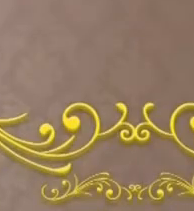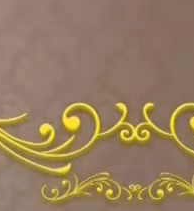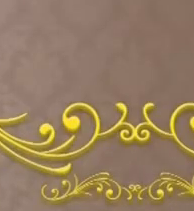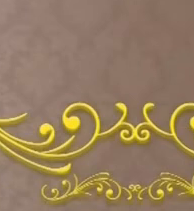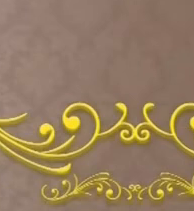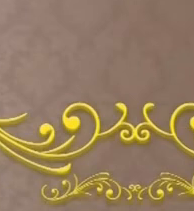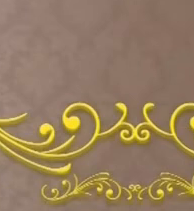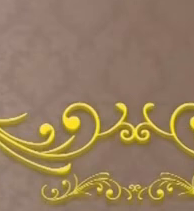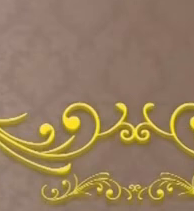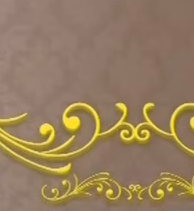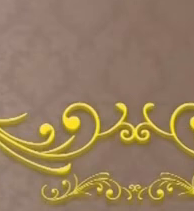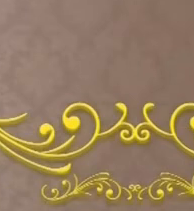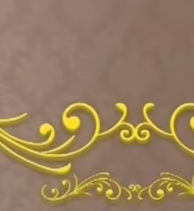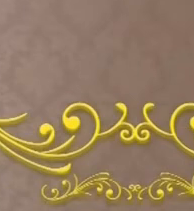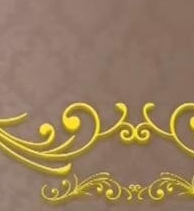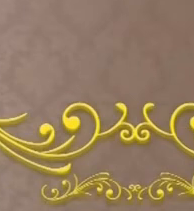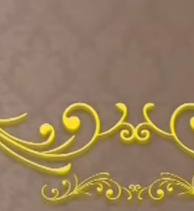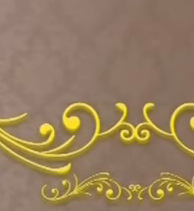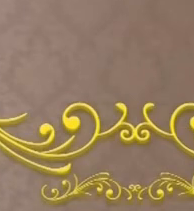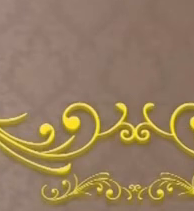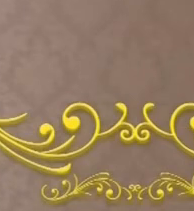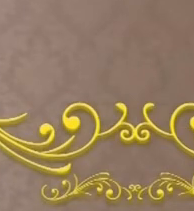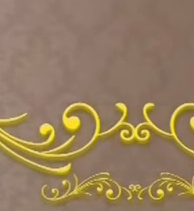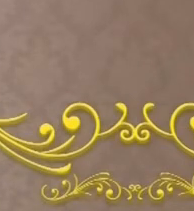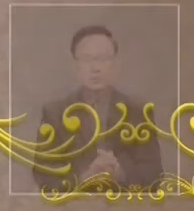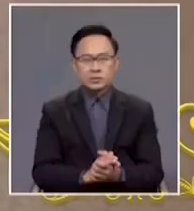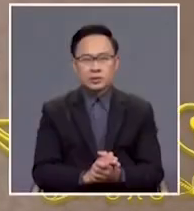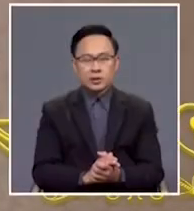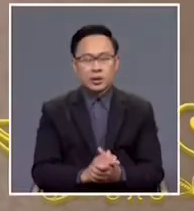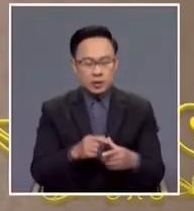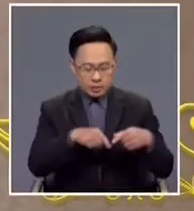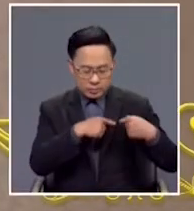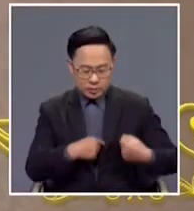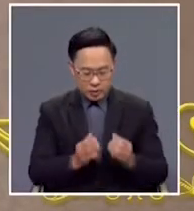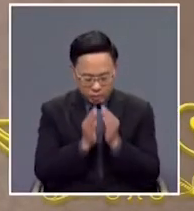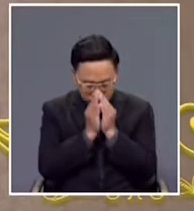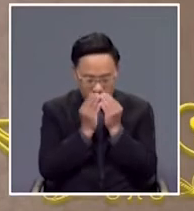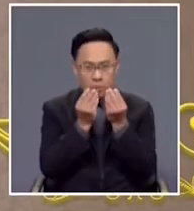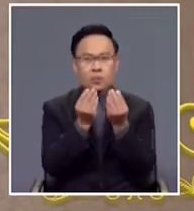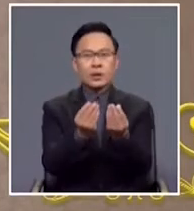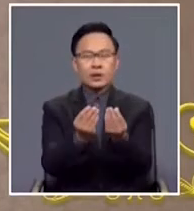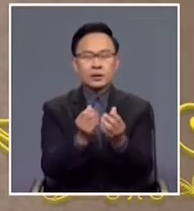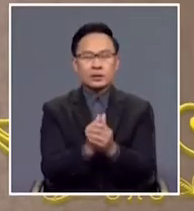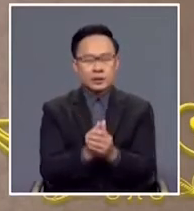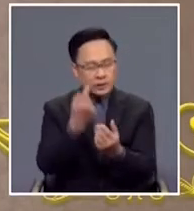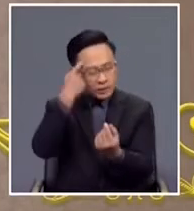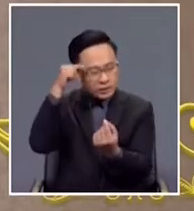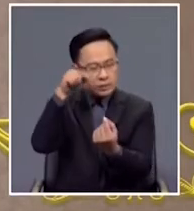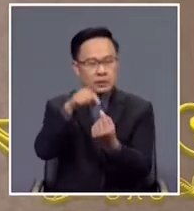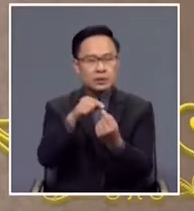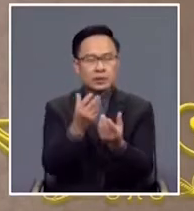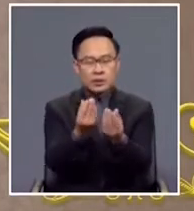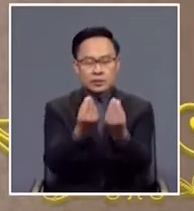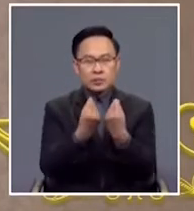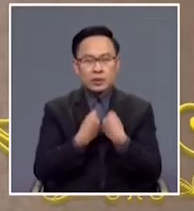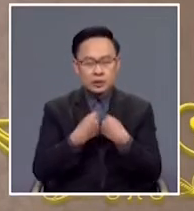นี้ผมขอเชิญชวนพระสงฆ์ที่กรชาวไทยทุกหมู่เหล่าร่วมใจการแสดงความกตัญญูกตเวทีน้อมรำลึกในพระมหากรุณาธิ